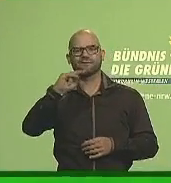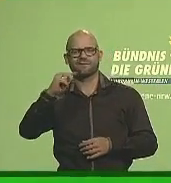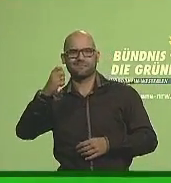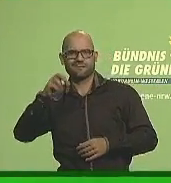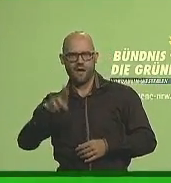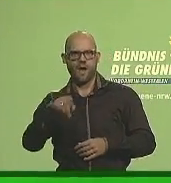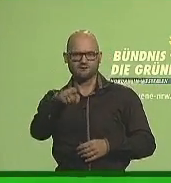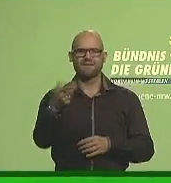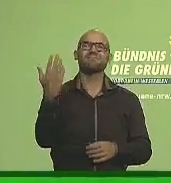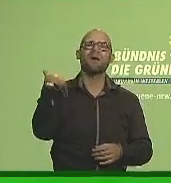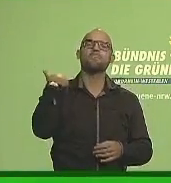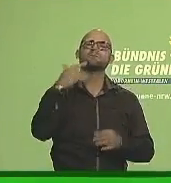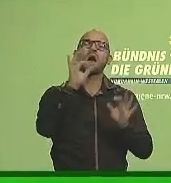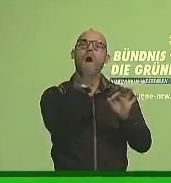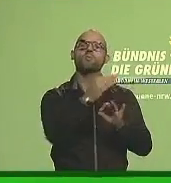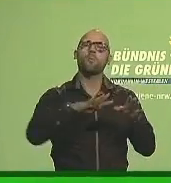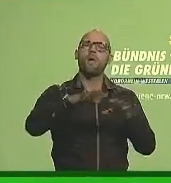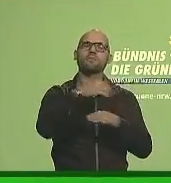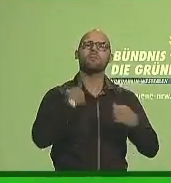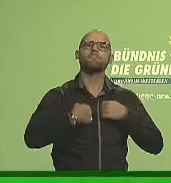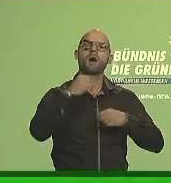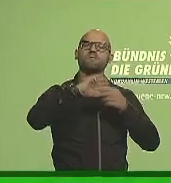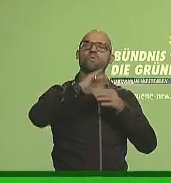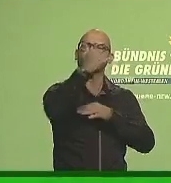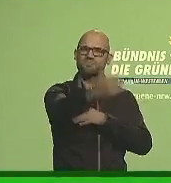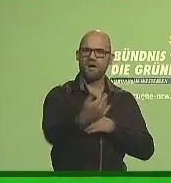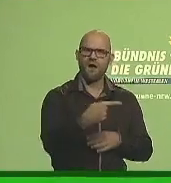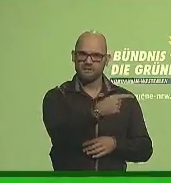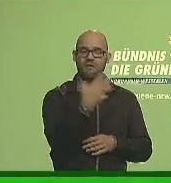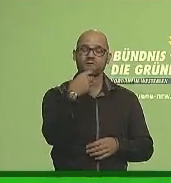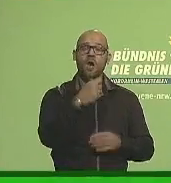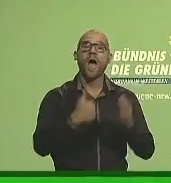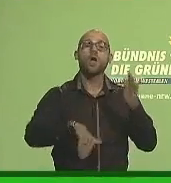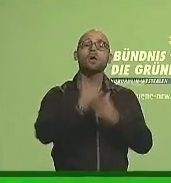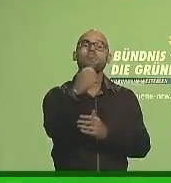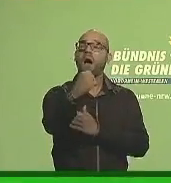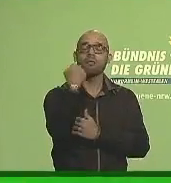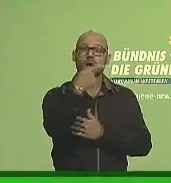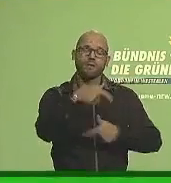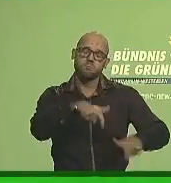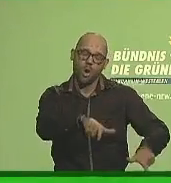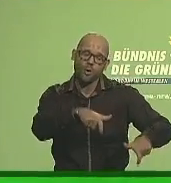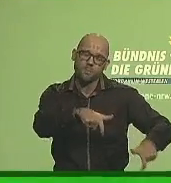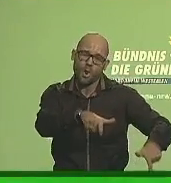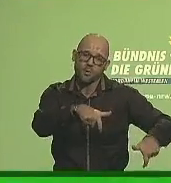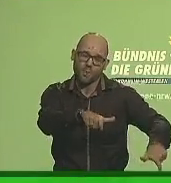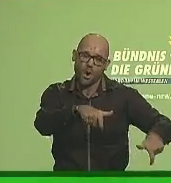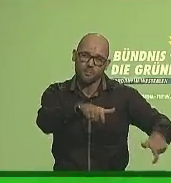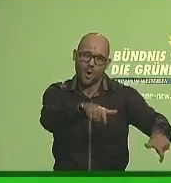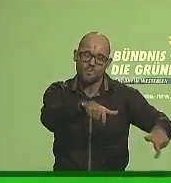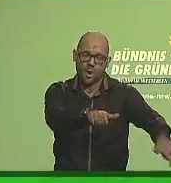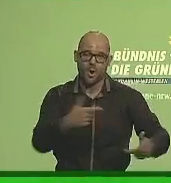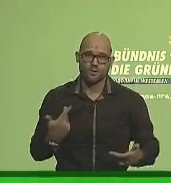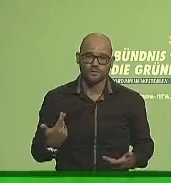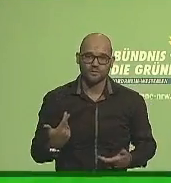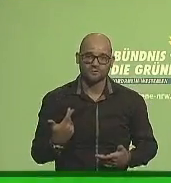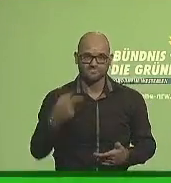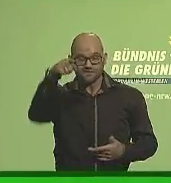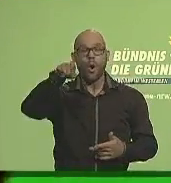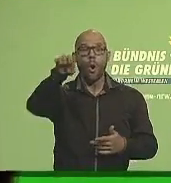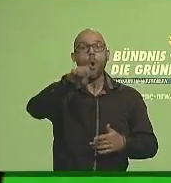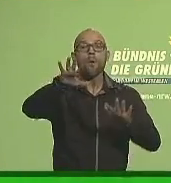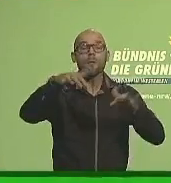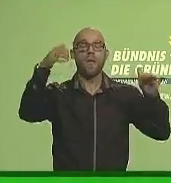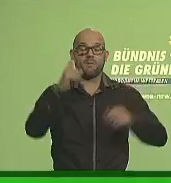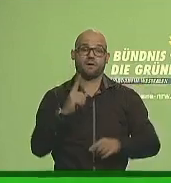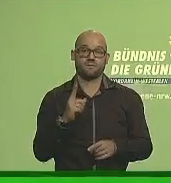Atomland Baden-Württemberg die Erneuerbaren mit aller Macht zu verhindern. Wir haben also nicht nur eine Lobby hier in Deutschland, sondern wir haben